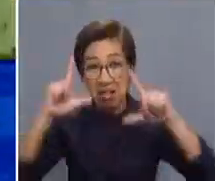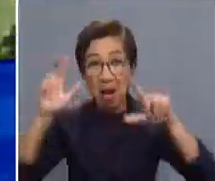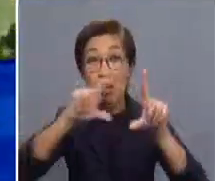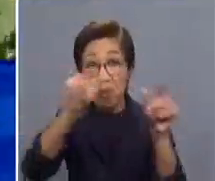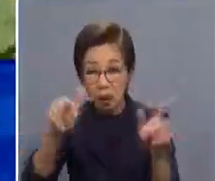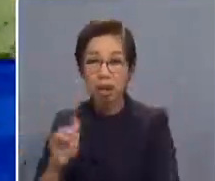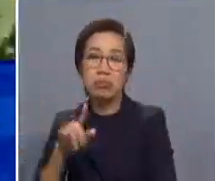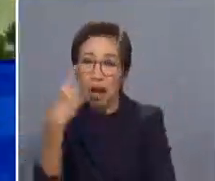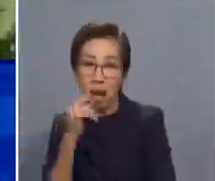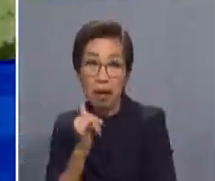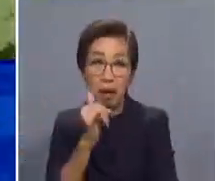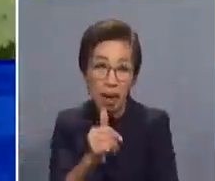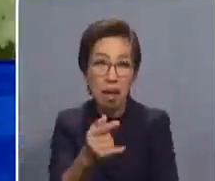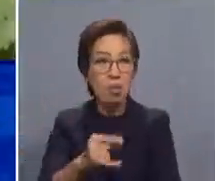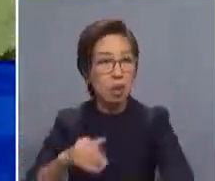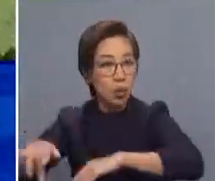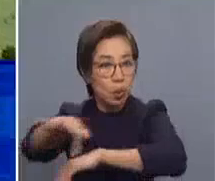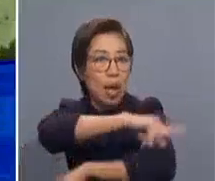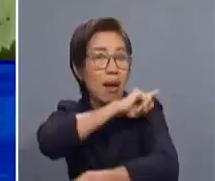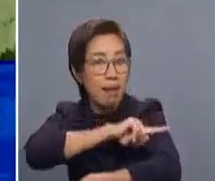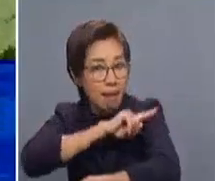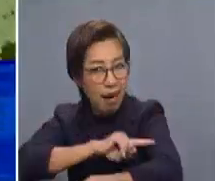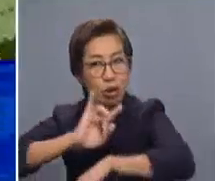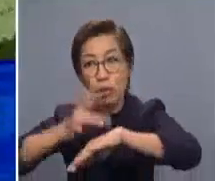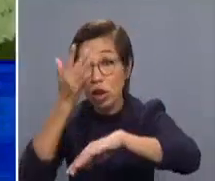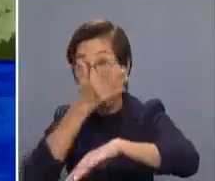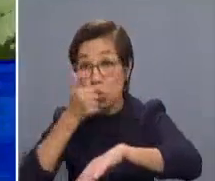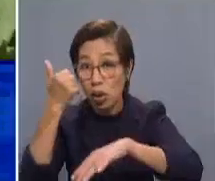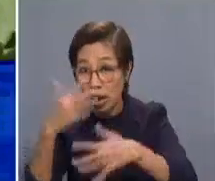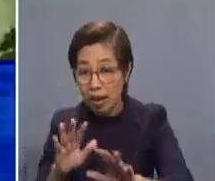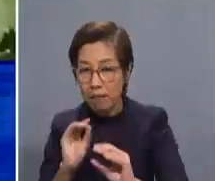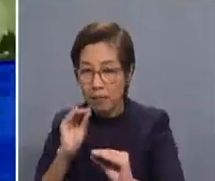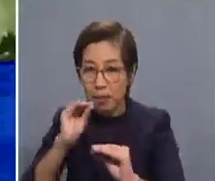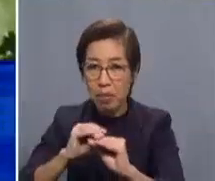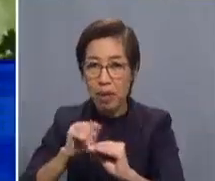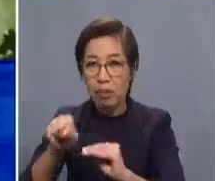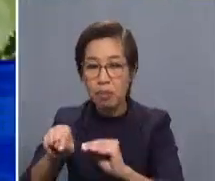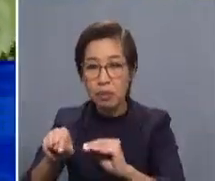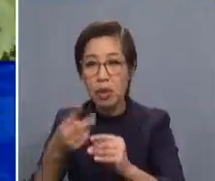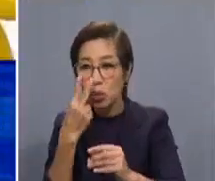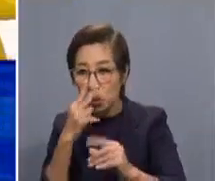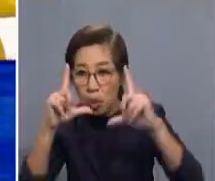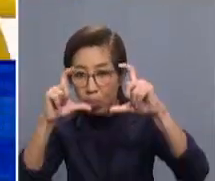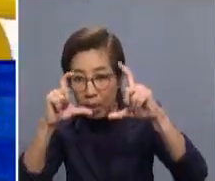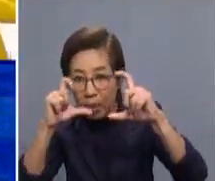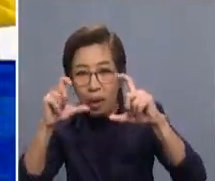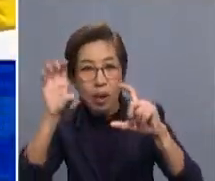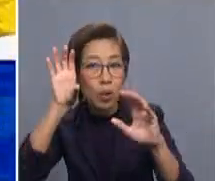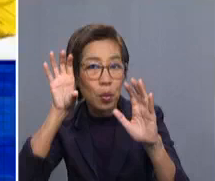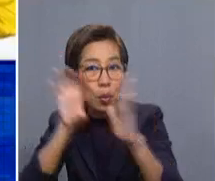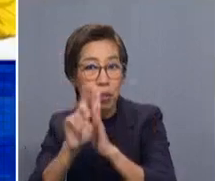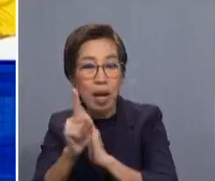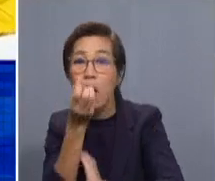หมอกชมทัศนียภาพความสวยงามทางธรรมชาติแล้วเนี่ยยังแวะไปเก็บความสวยงามของทุ่งดอกทาน